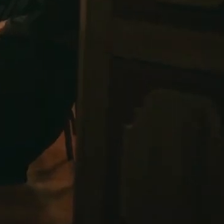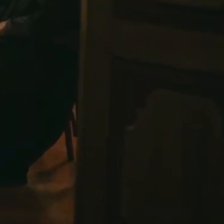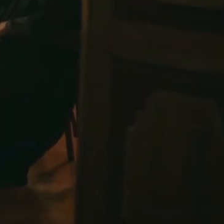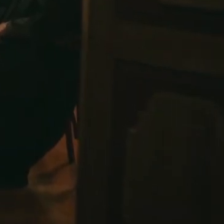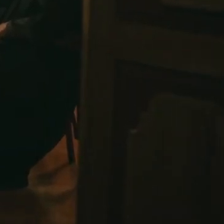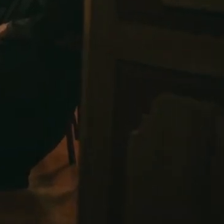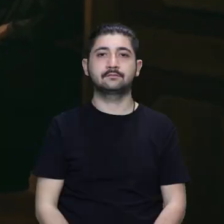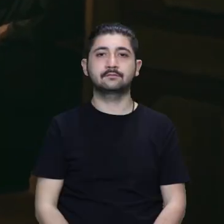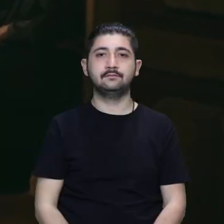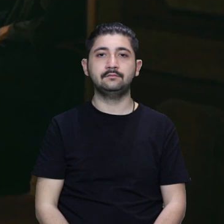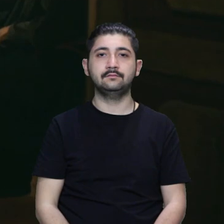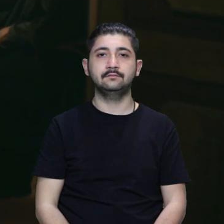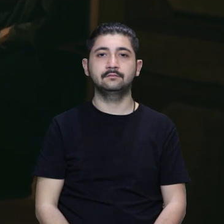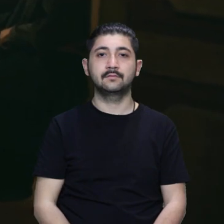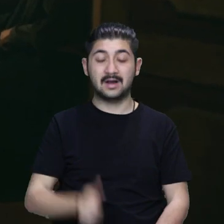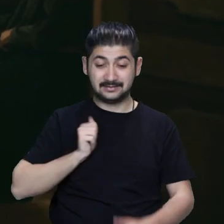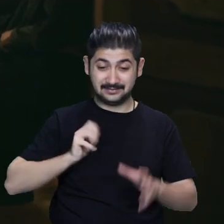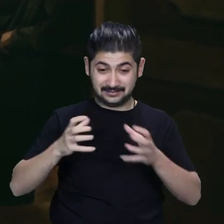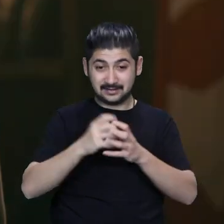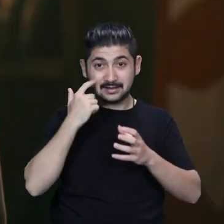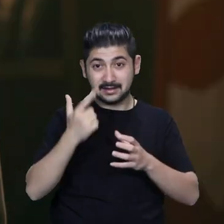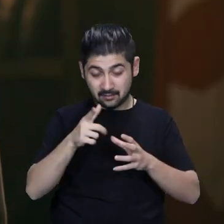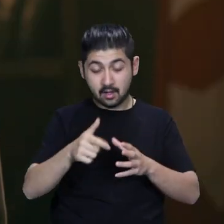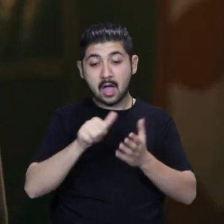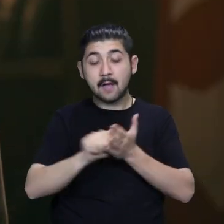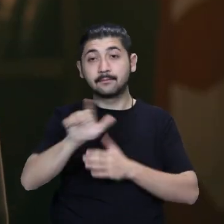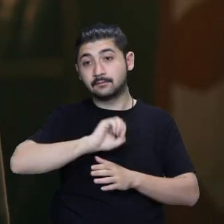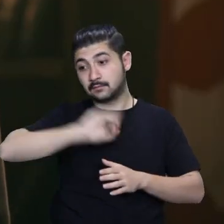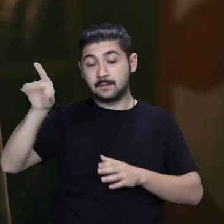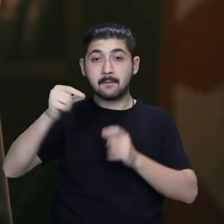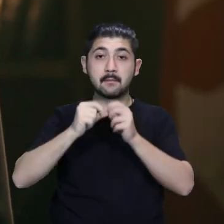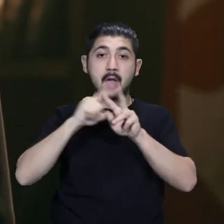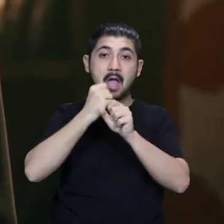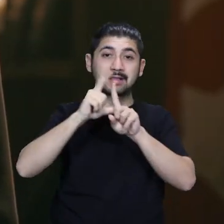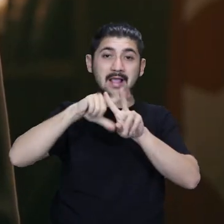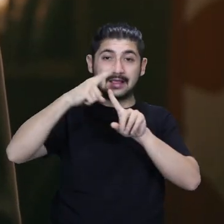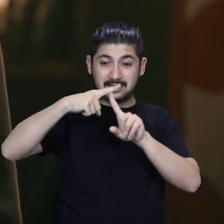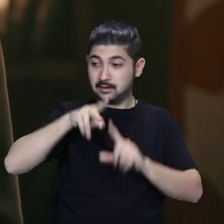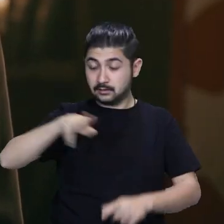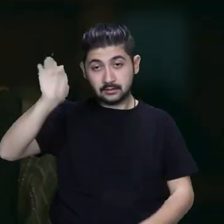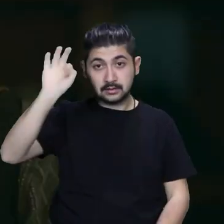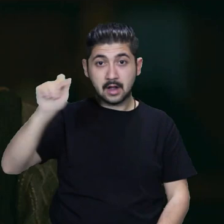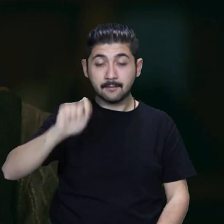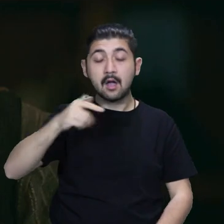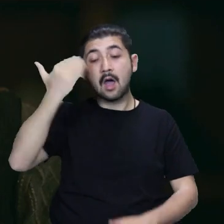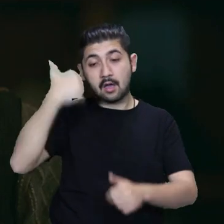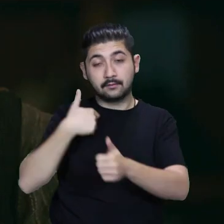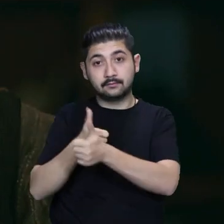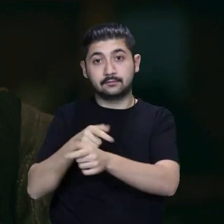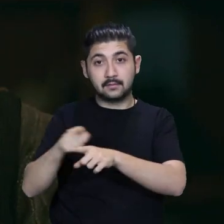Taburdan geri kalanlar şehirden sağ salim çıkacak. Onlar Bağdat'a varana dek arkalarını biz kollayacağız.